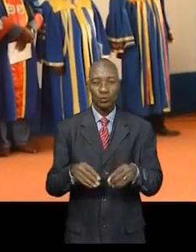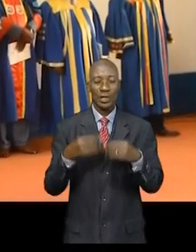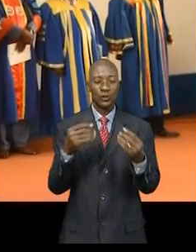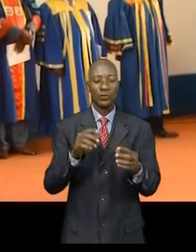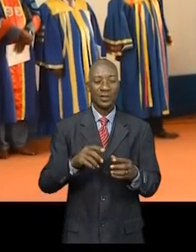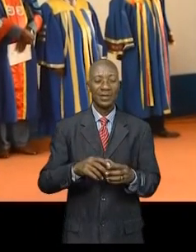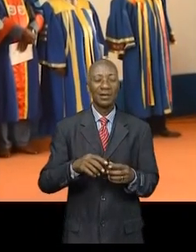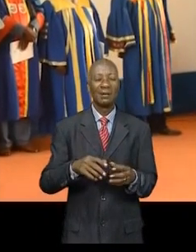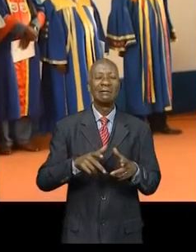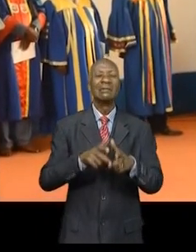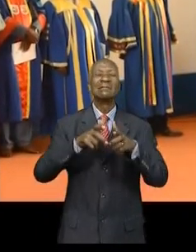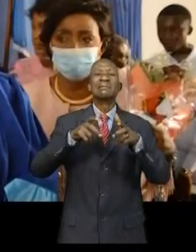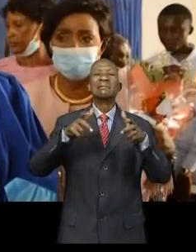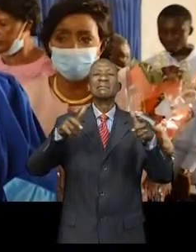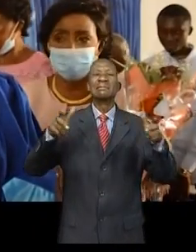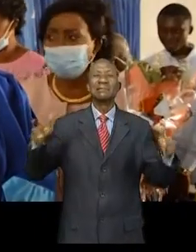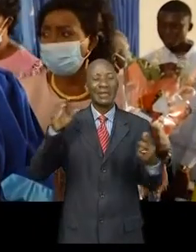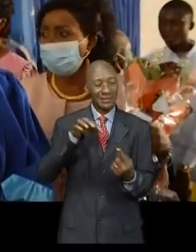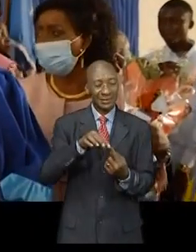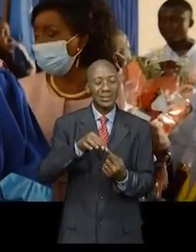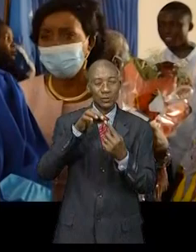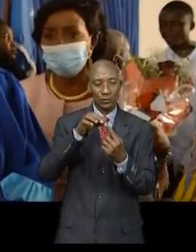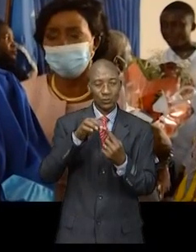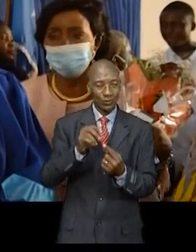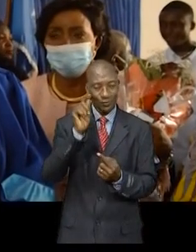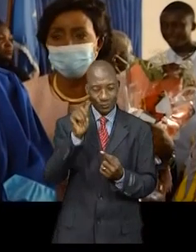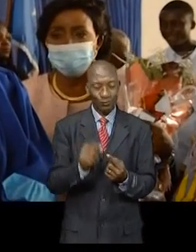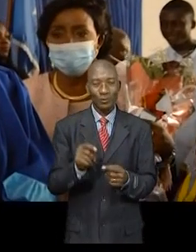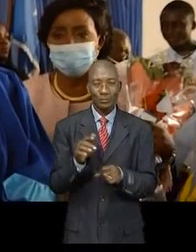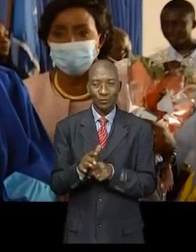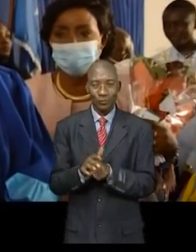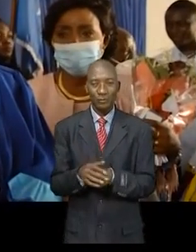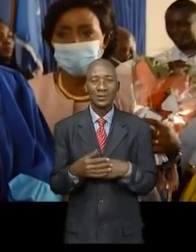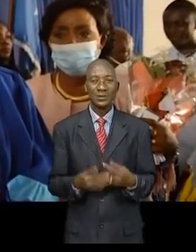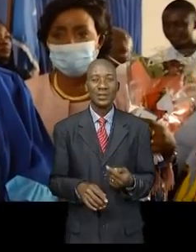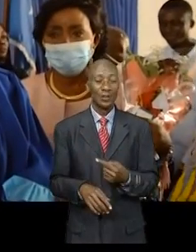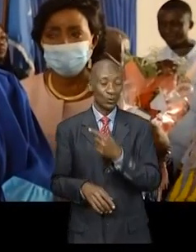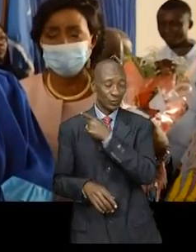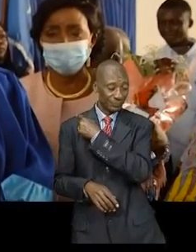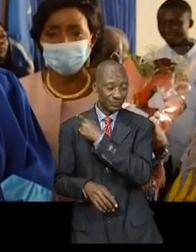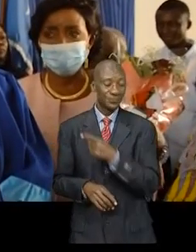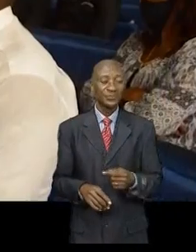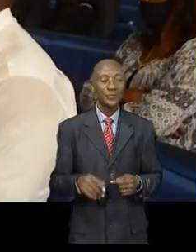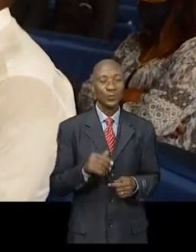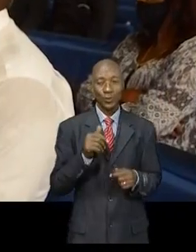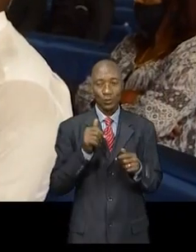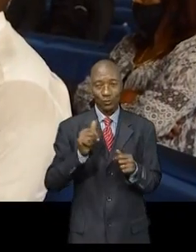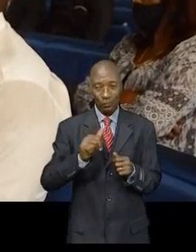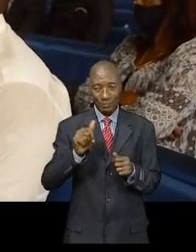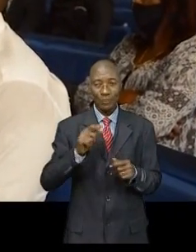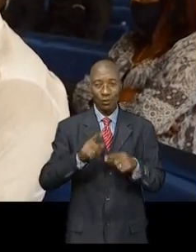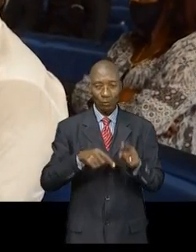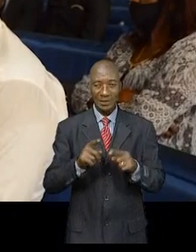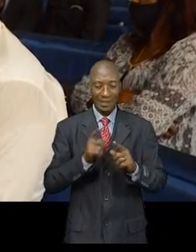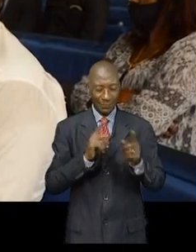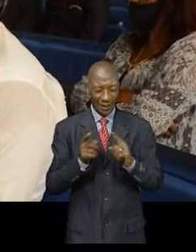faut aider les parents. Parce que souvent, ces enfants se retrouvent en difficulté à la suite d'une confrontation régulière dans le milieu familial. Donc il faut apprendre